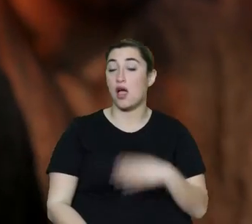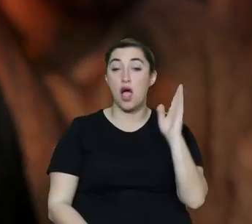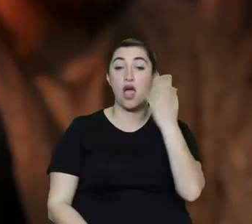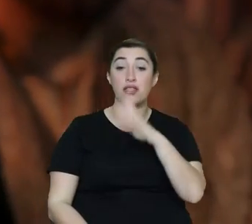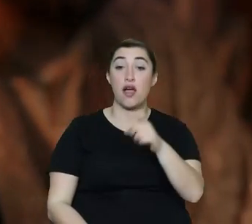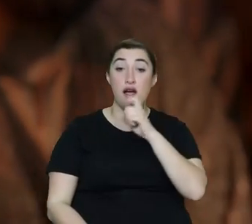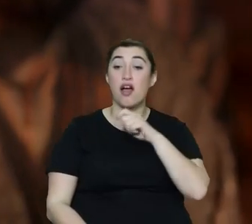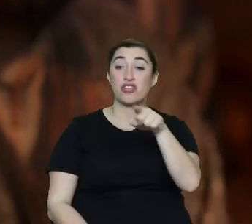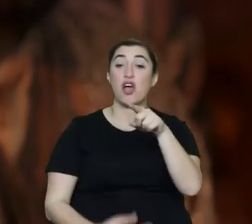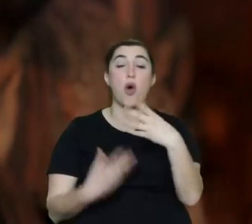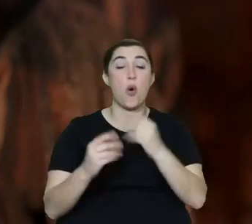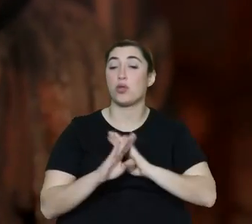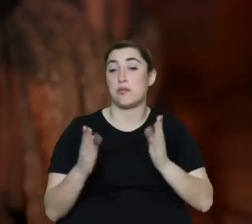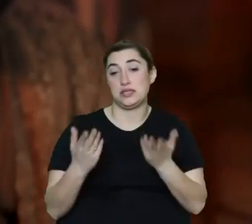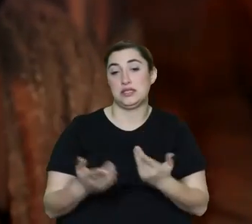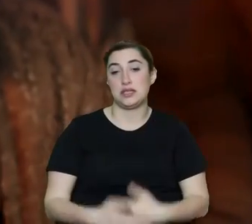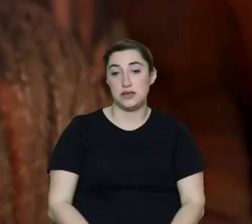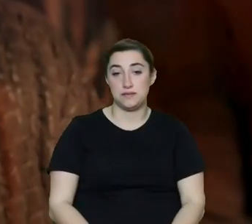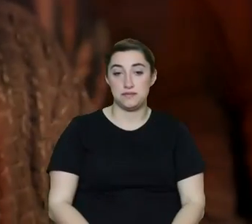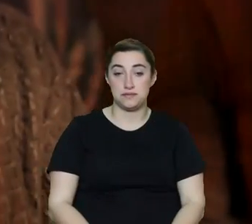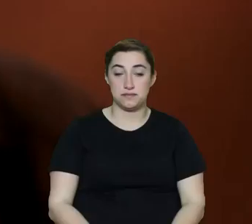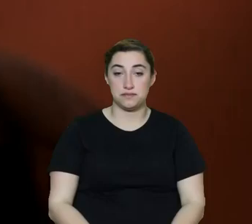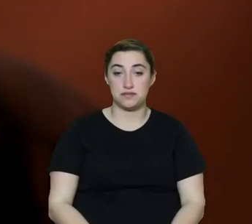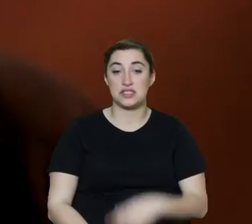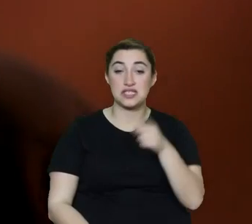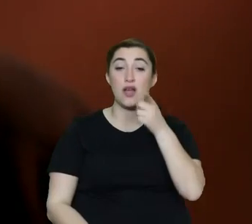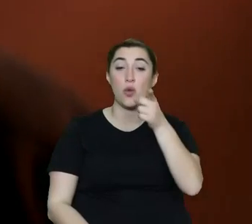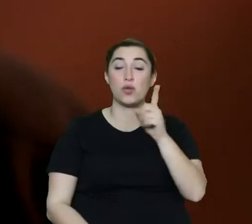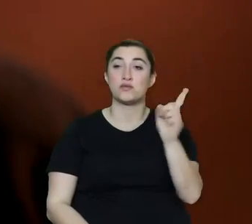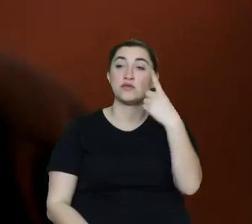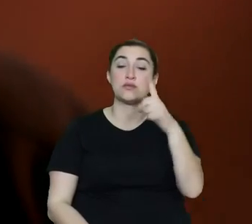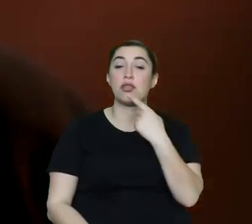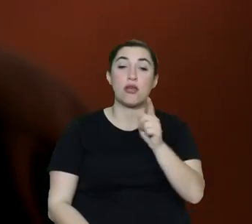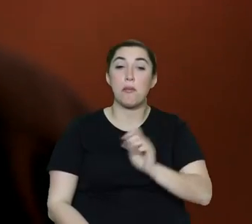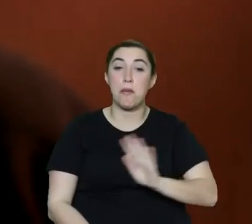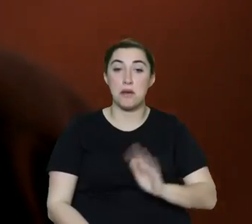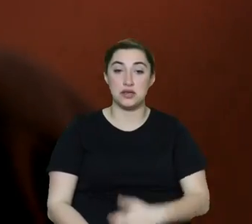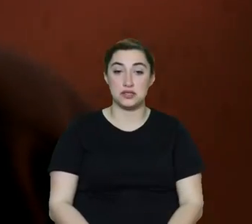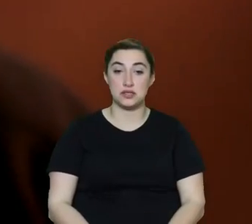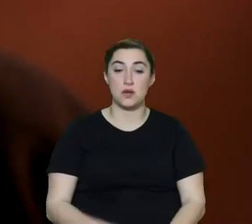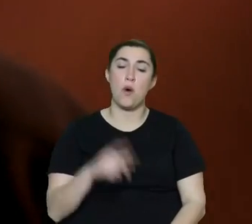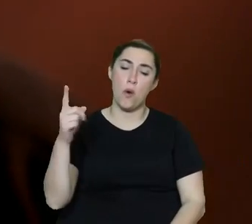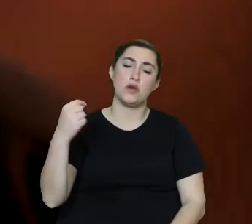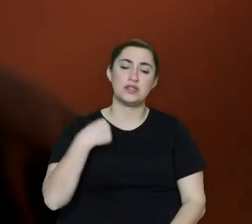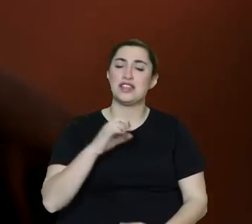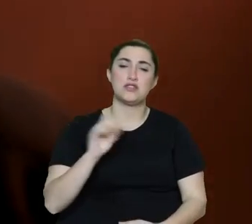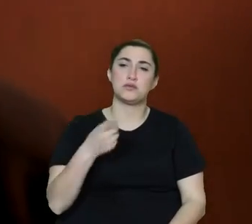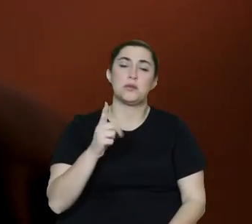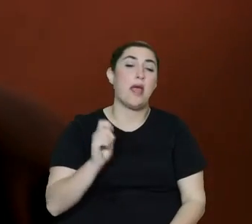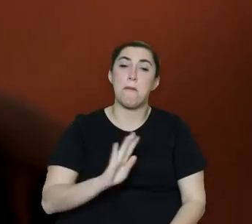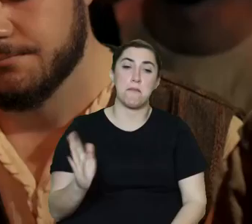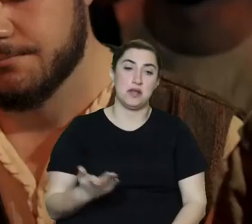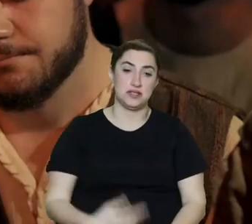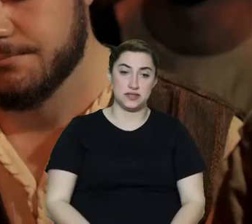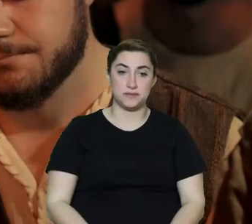Ayna kusur sahibi olacak değil ya, sen ona hükmedemezsin. O sana hiç hükmetmez.